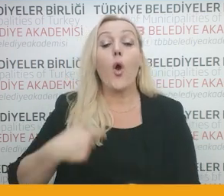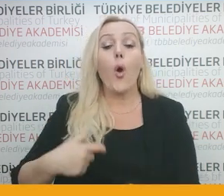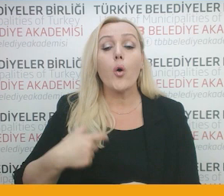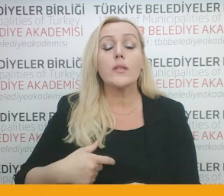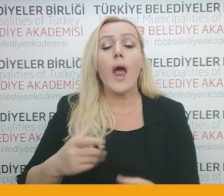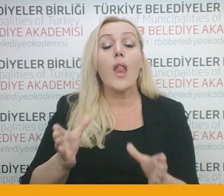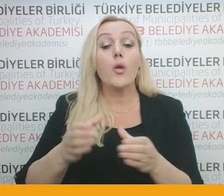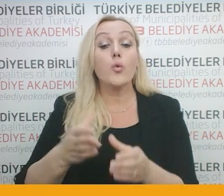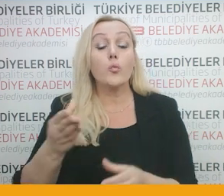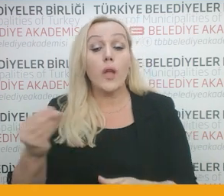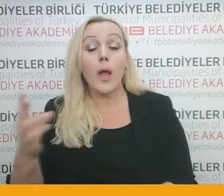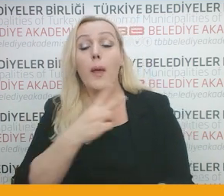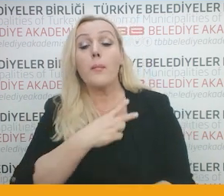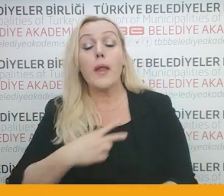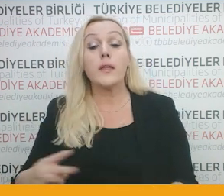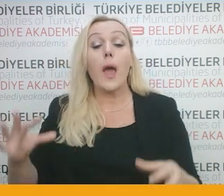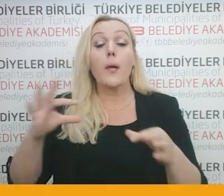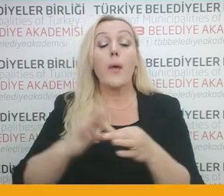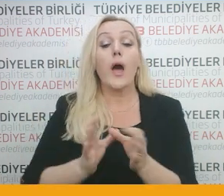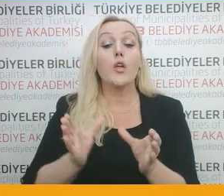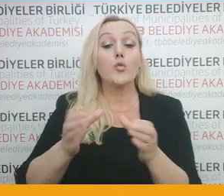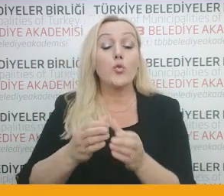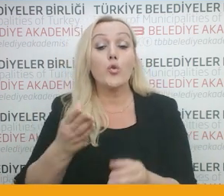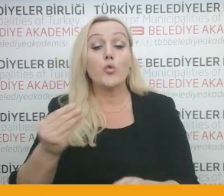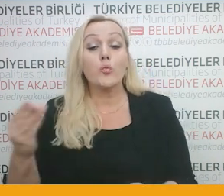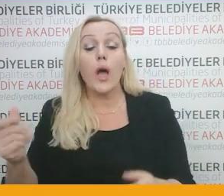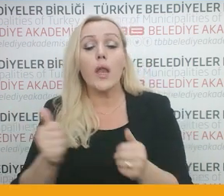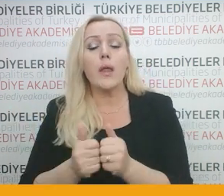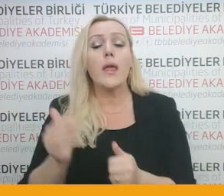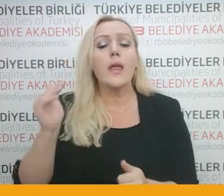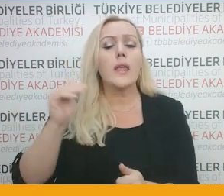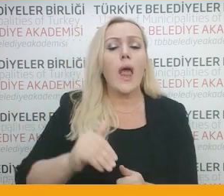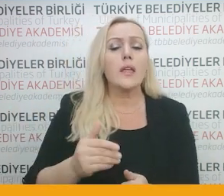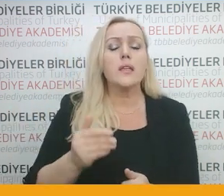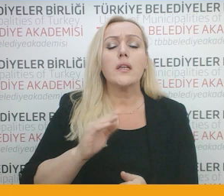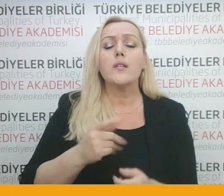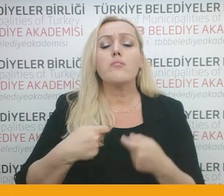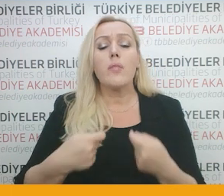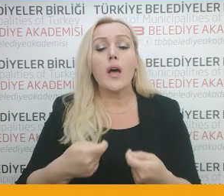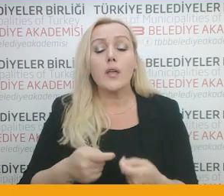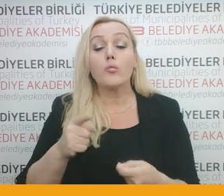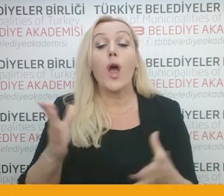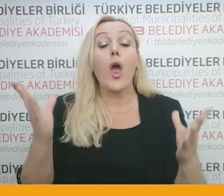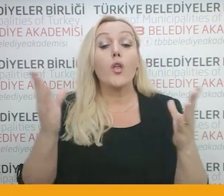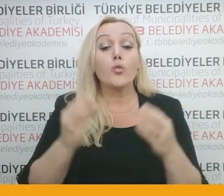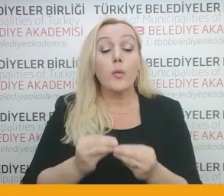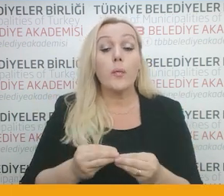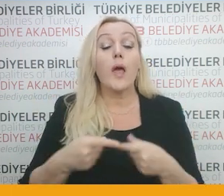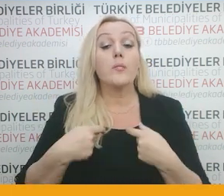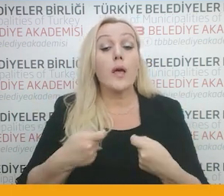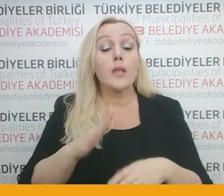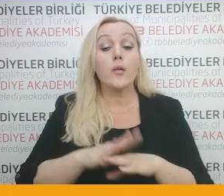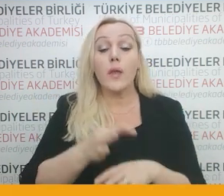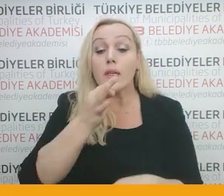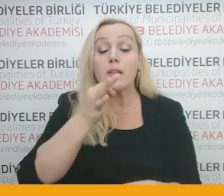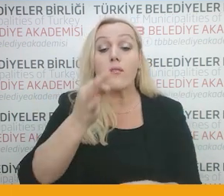belediye, bağlı idare ve birliklerin bütçesi, mali yıl içerisinde gelir ve gider tahminini gösteren, gelirlerin toplanmasına, harcamaların yapılmasına izin